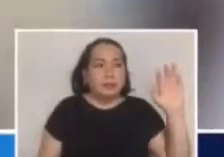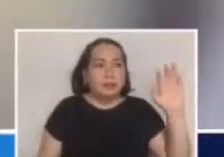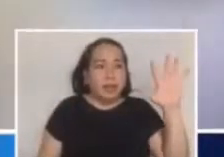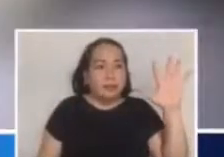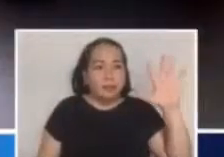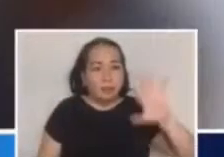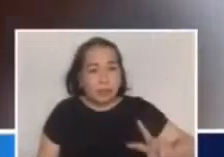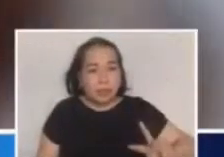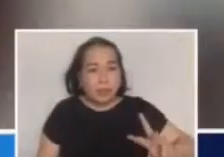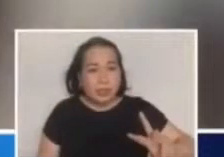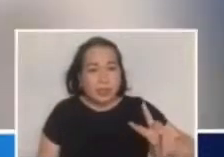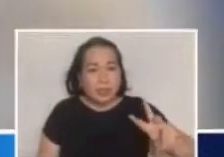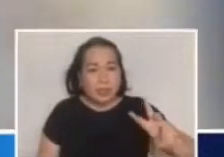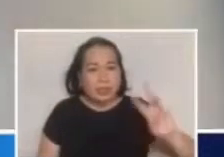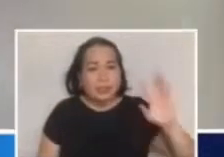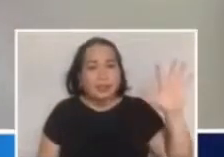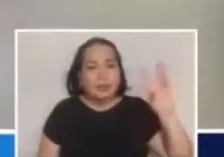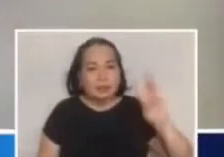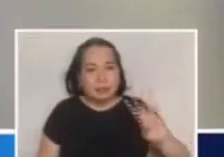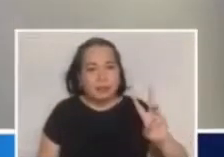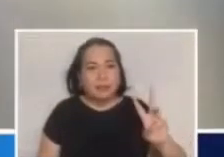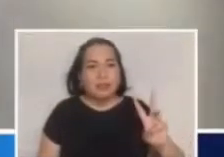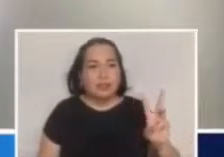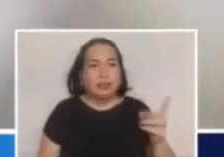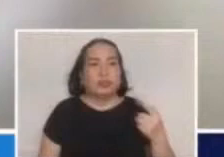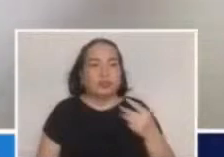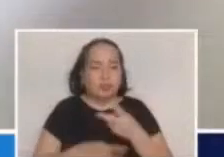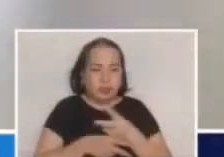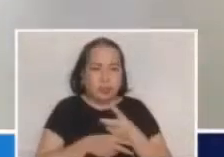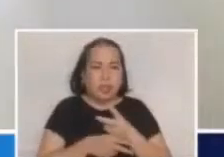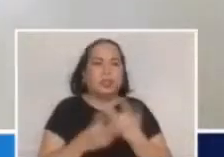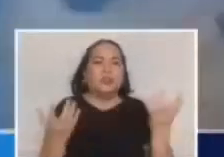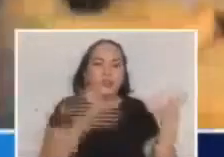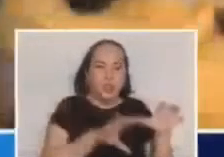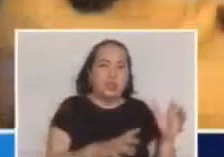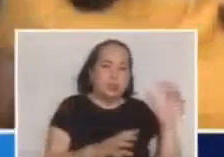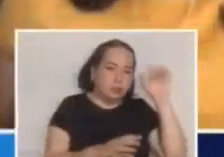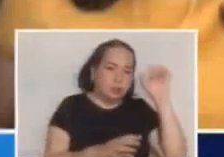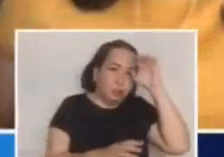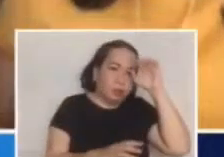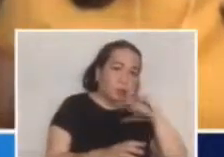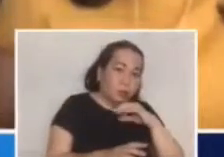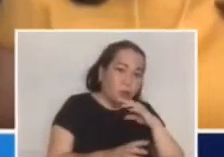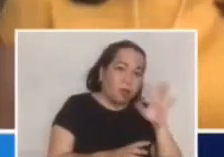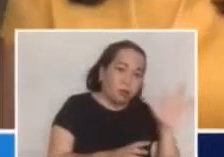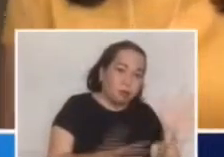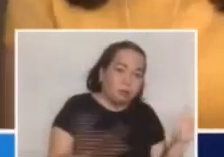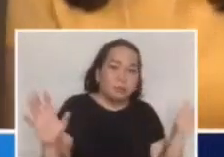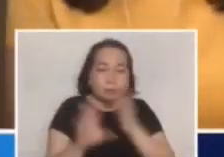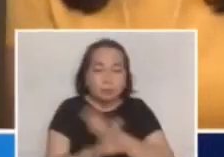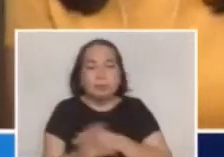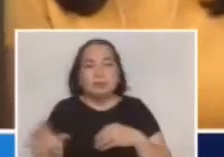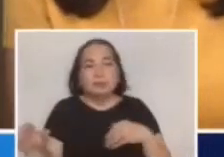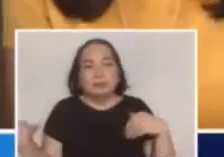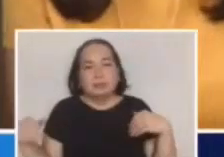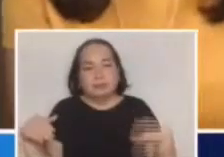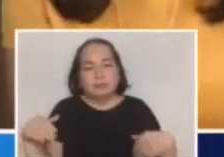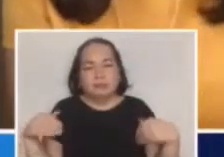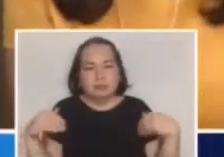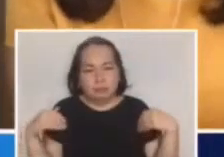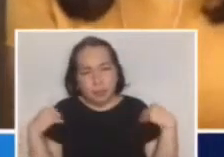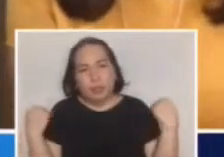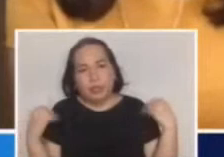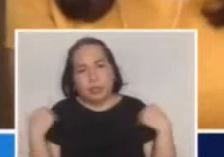break. Yun po yung major changes sa Secretary. Opo, Governor, ito pong nararanasan natin ay